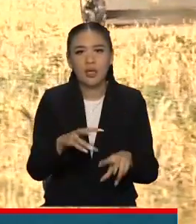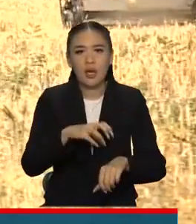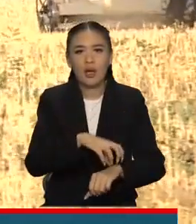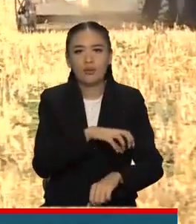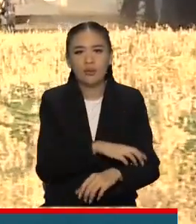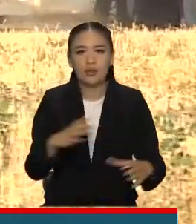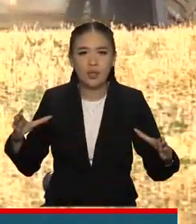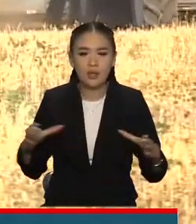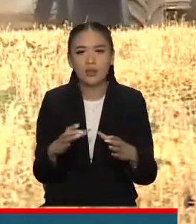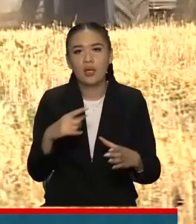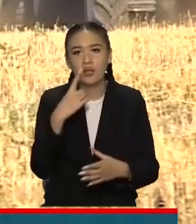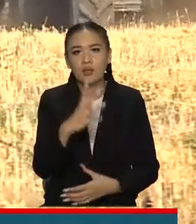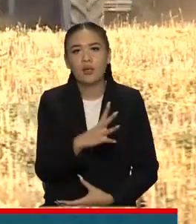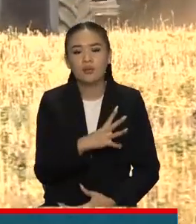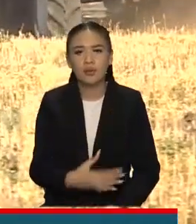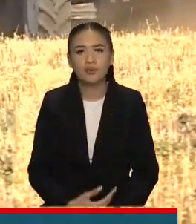құрғанын да айтты.